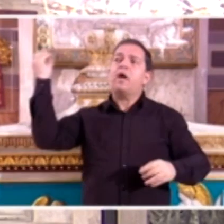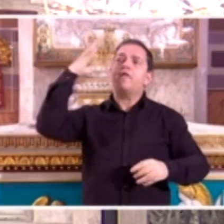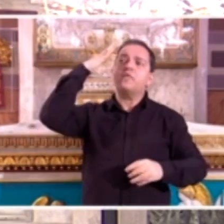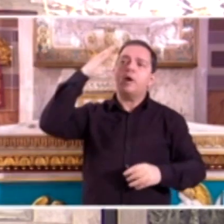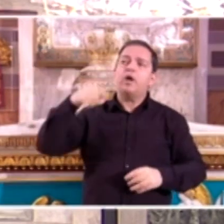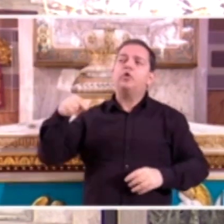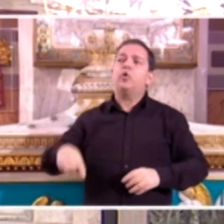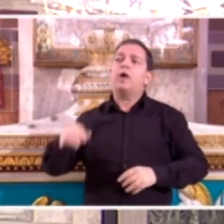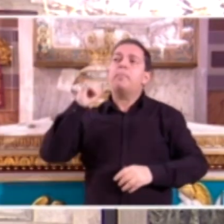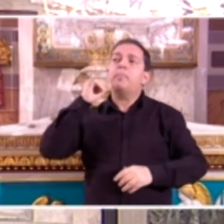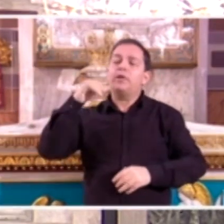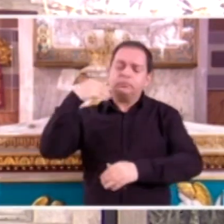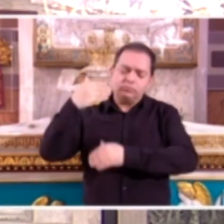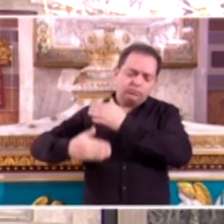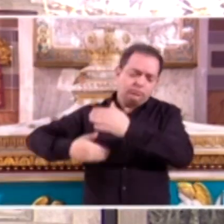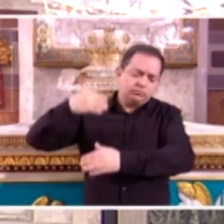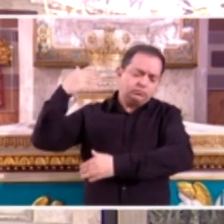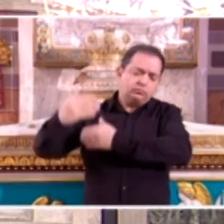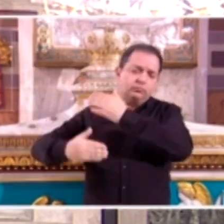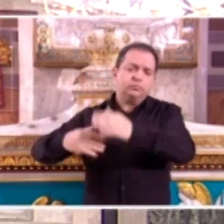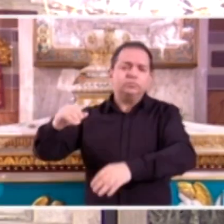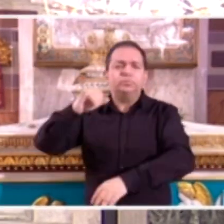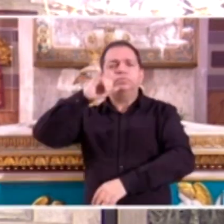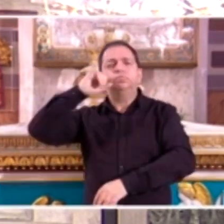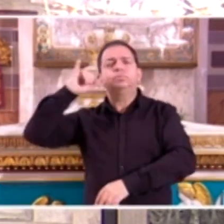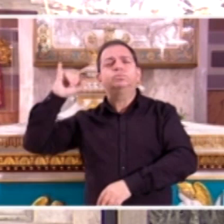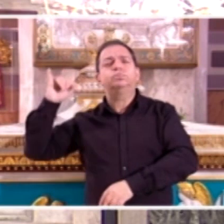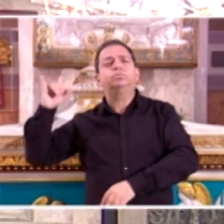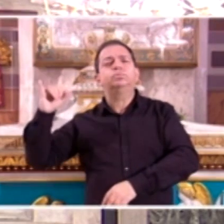αΐ και εις τους αιώνας των